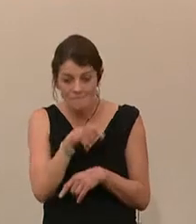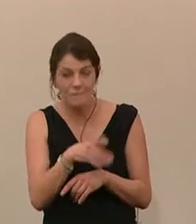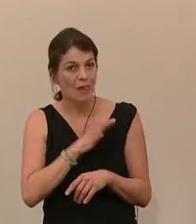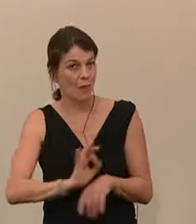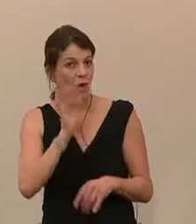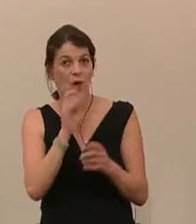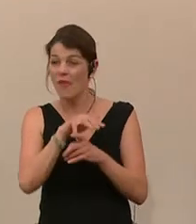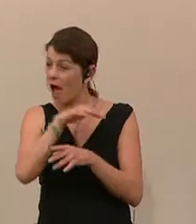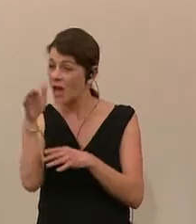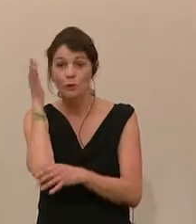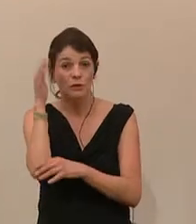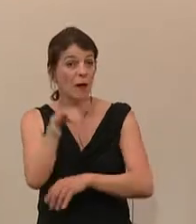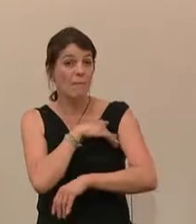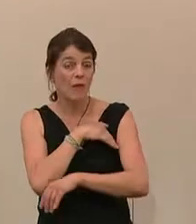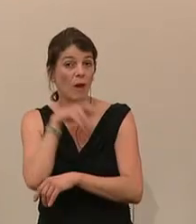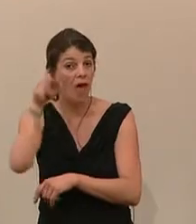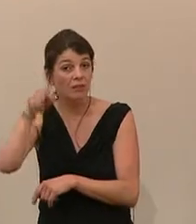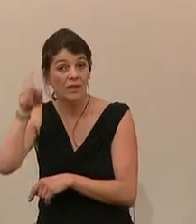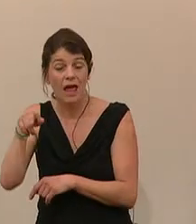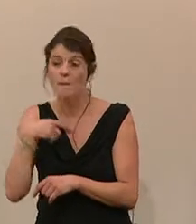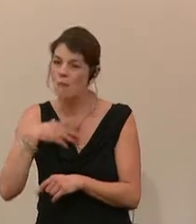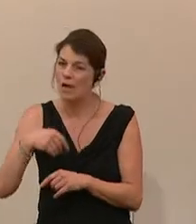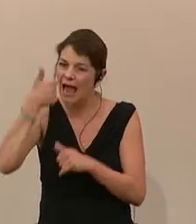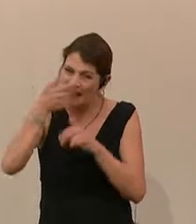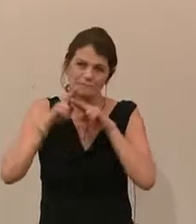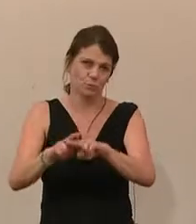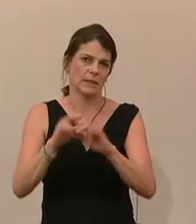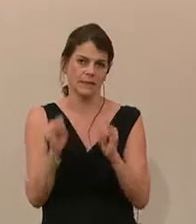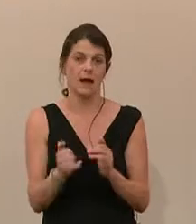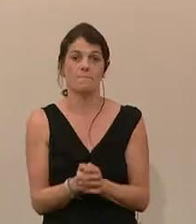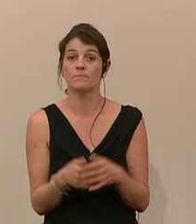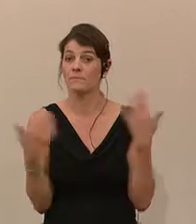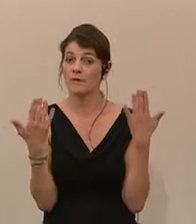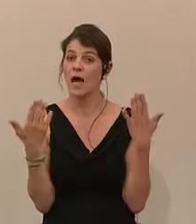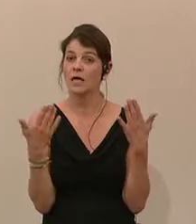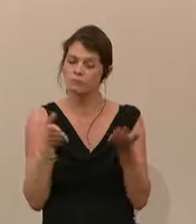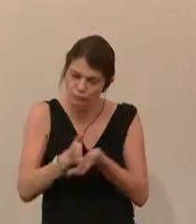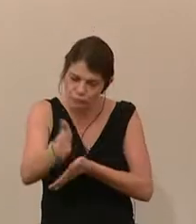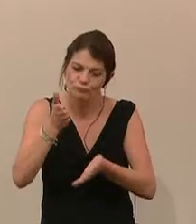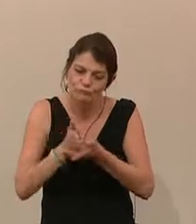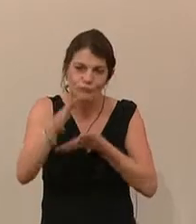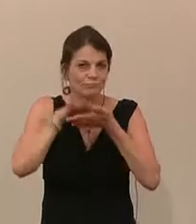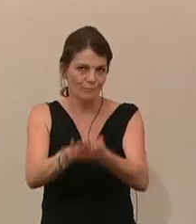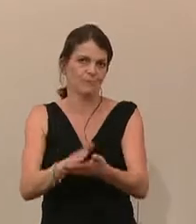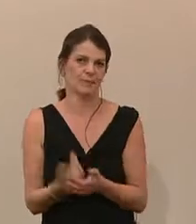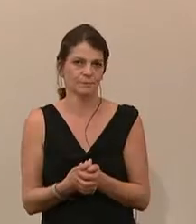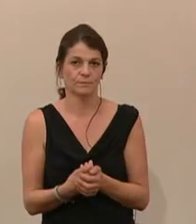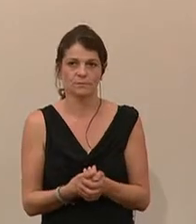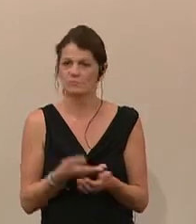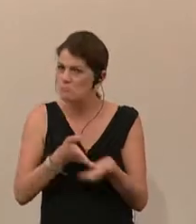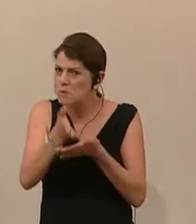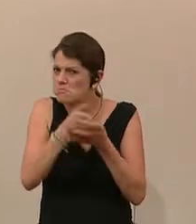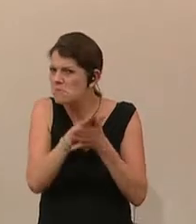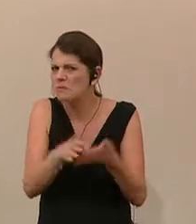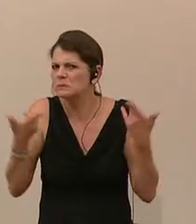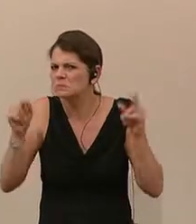zukünftigen Maturantinnen und Maturanten vor allem eines gewährleisten, und das ist Kontinuität. Und unter